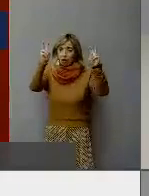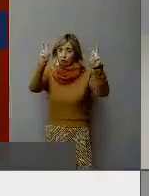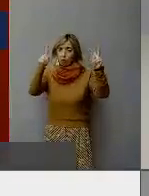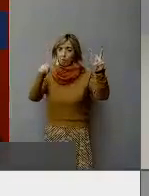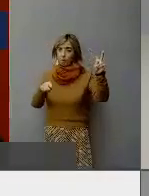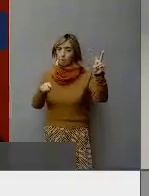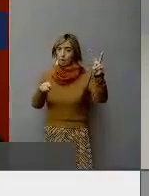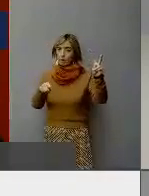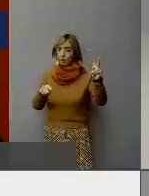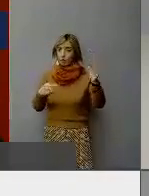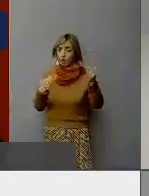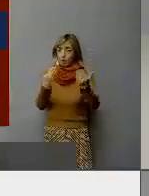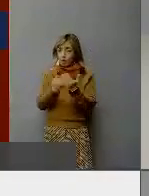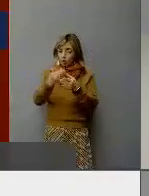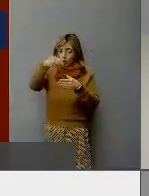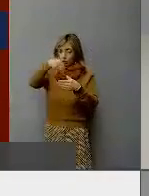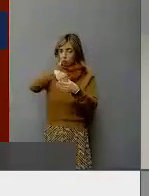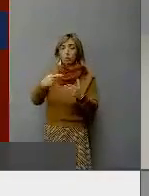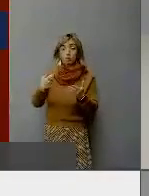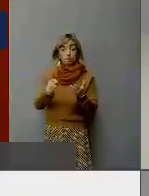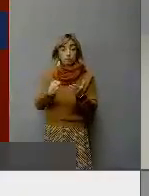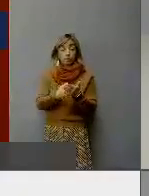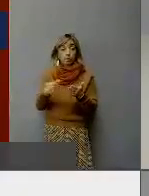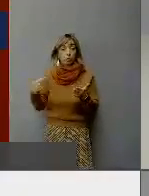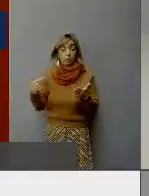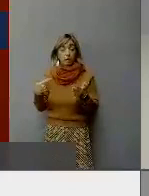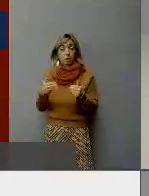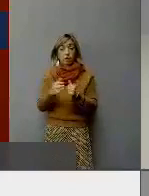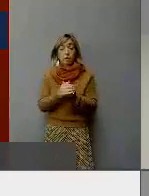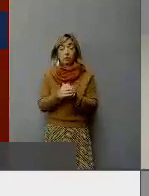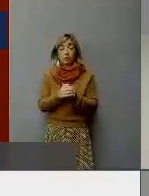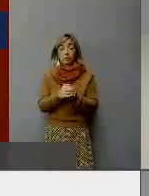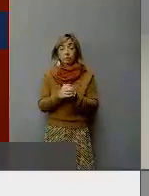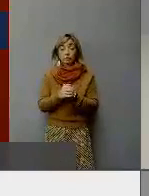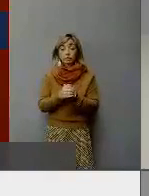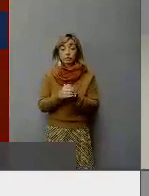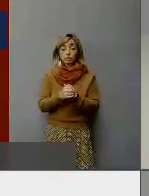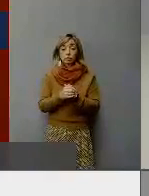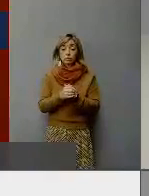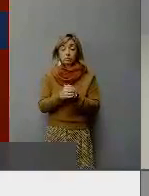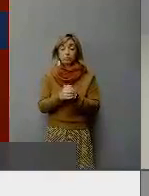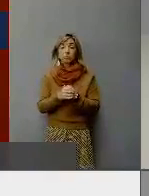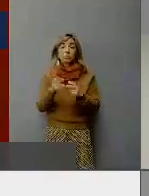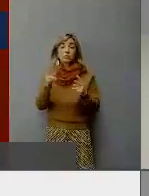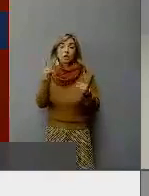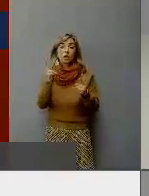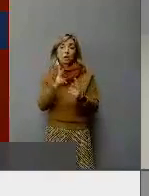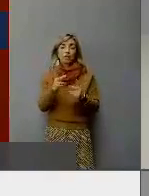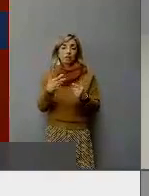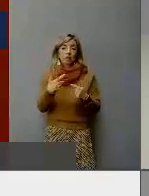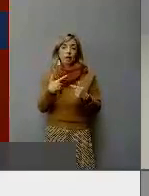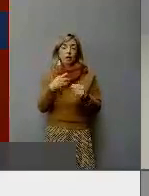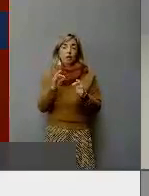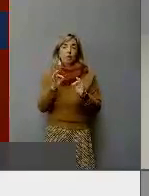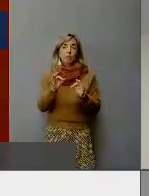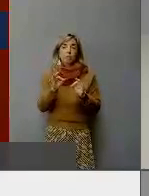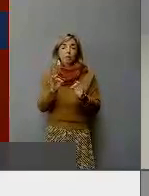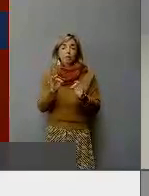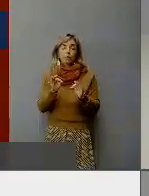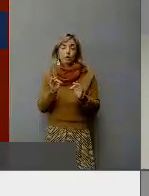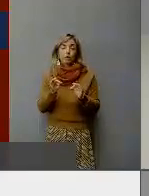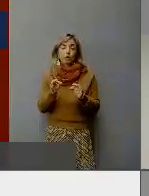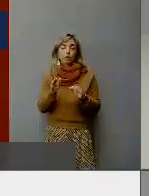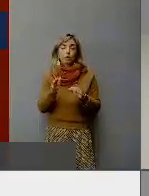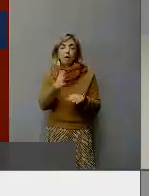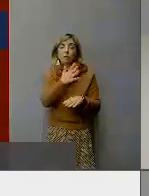prioritari e le prioritarie rientrano in quelle che sono poi le linee di mandato dell'amministrazione quindi ci